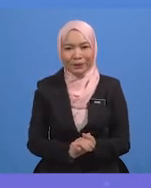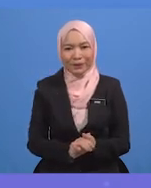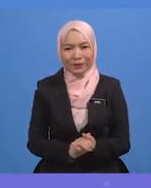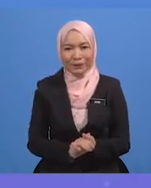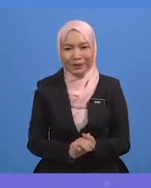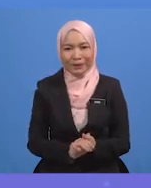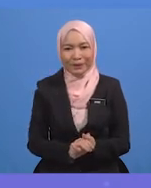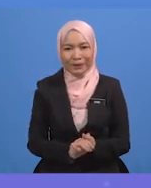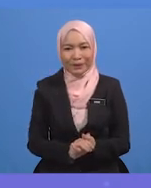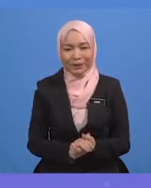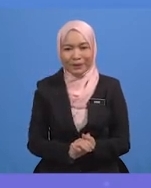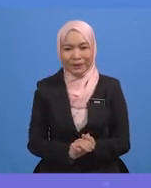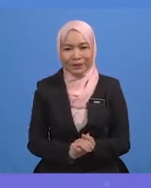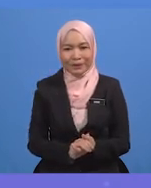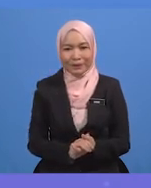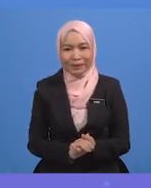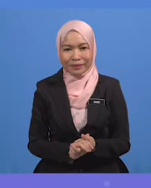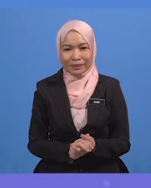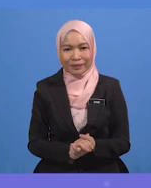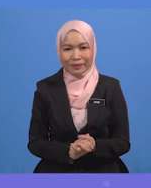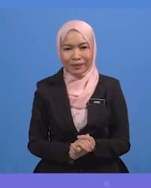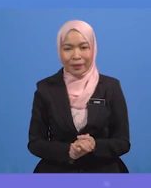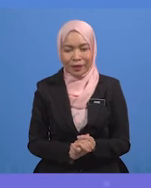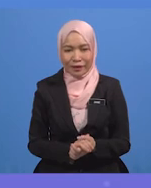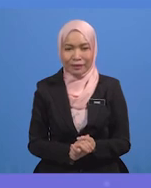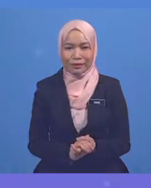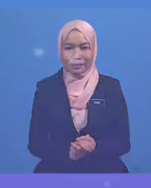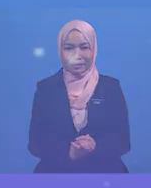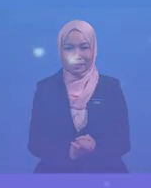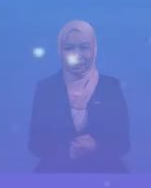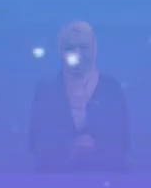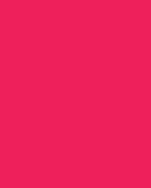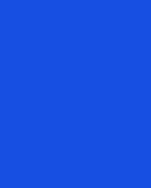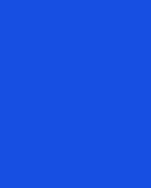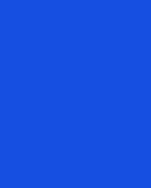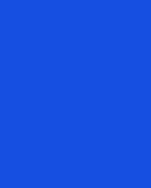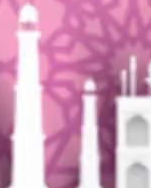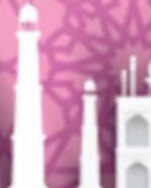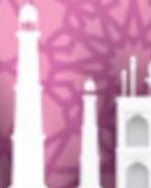taufiq wal hidayah. Wassalamualaikum warahmatullahi wabarakatuh.